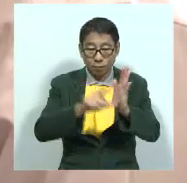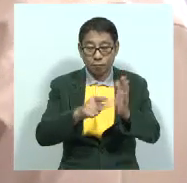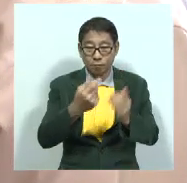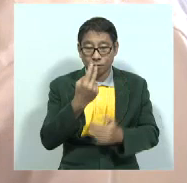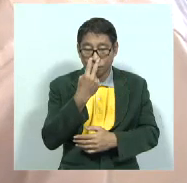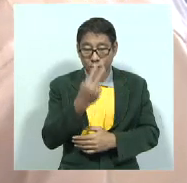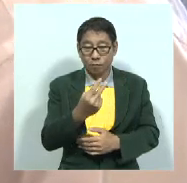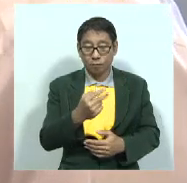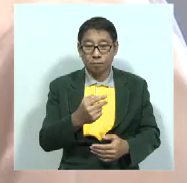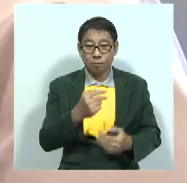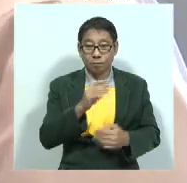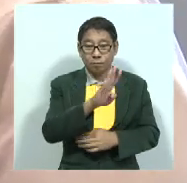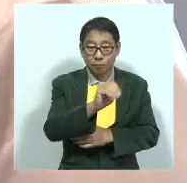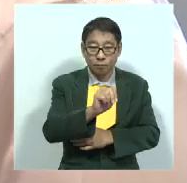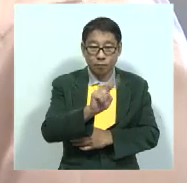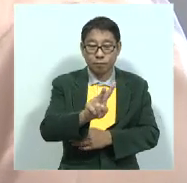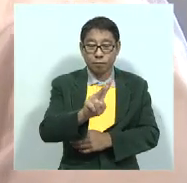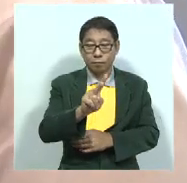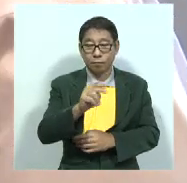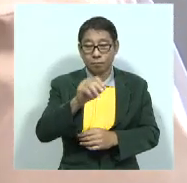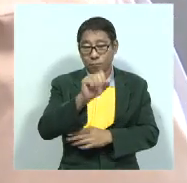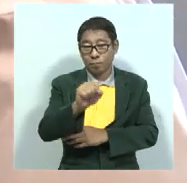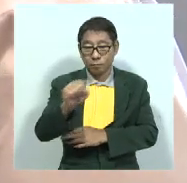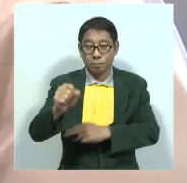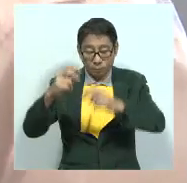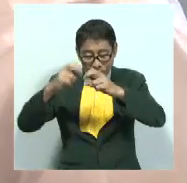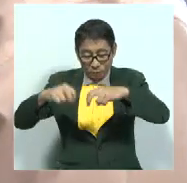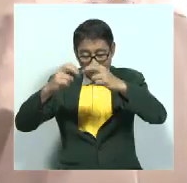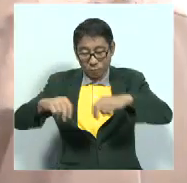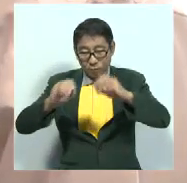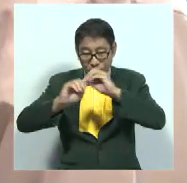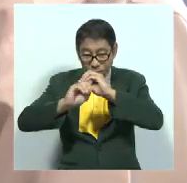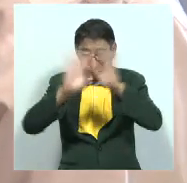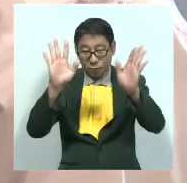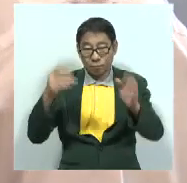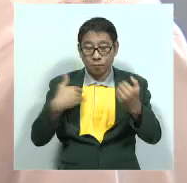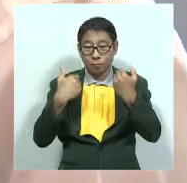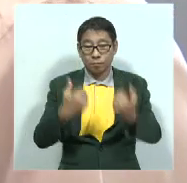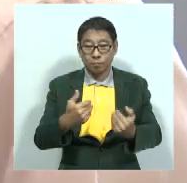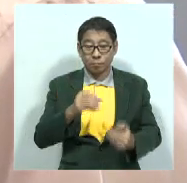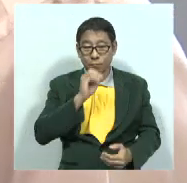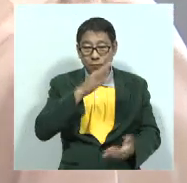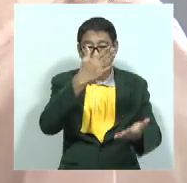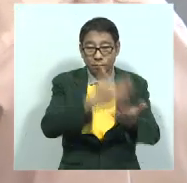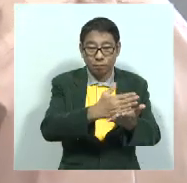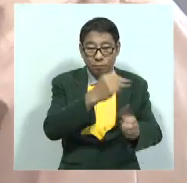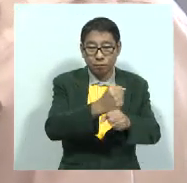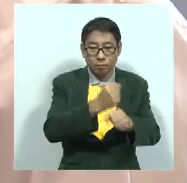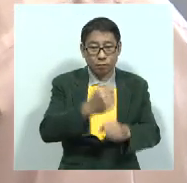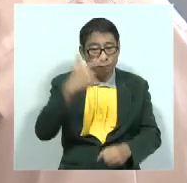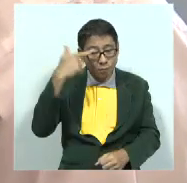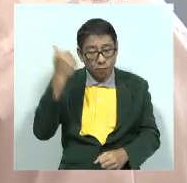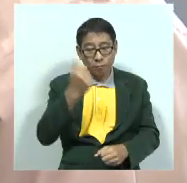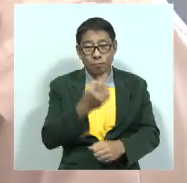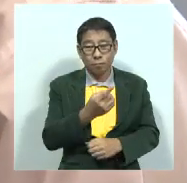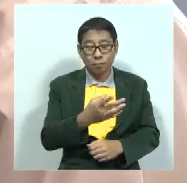สิฮะเคส42ส.ส.เนี่ยเขาวินิจฉัยเอาไว้ชัดเจนว่าที่เขาไม่สั่งให้หยุดปฏิบัติหน้าที่เพราะอะไรแล้วเ